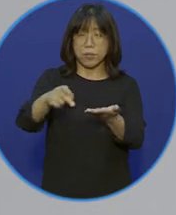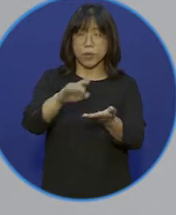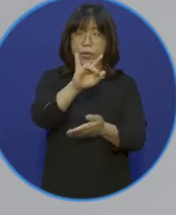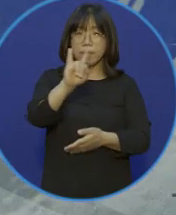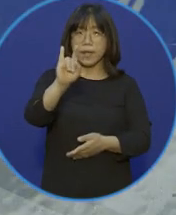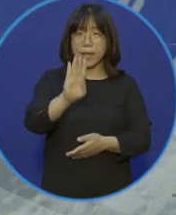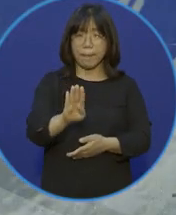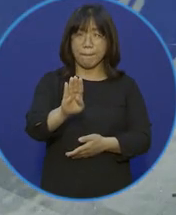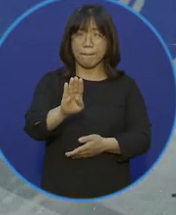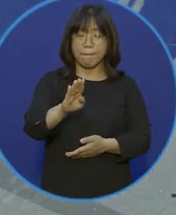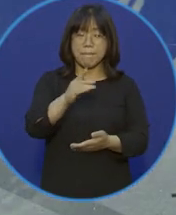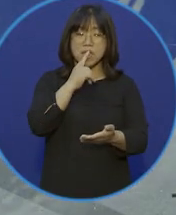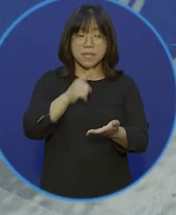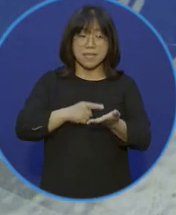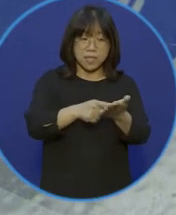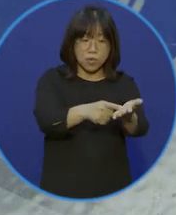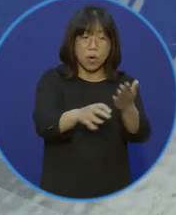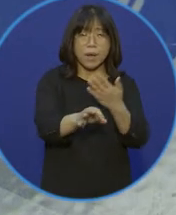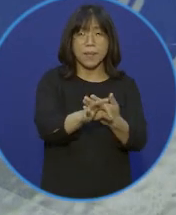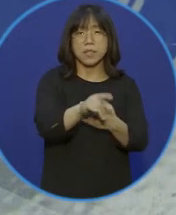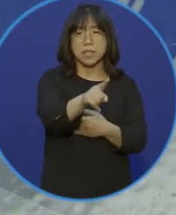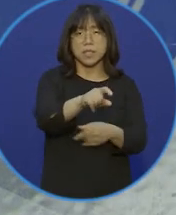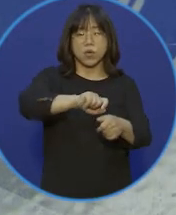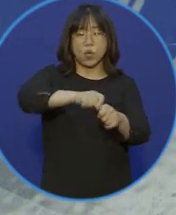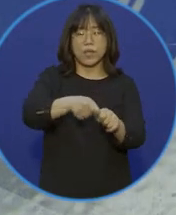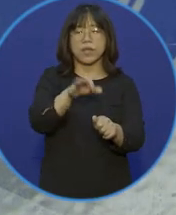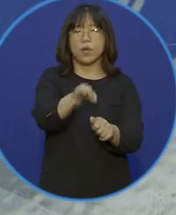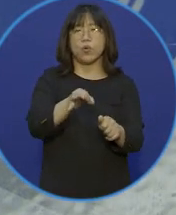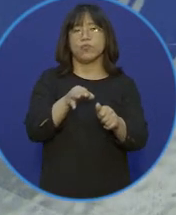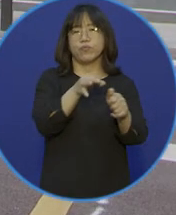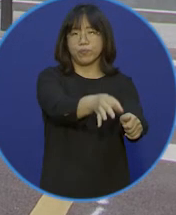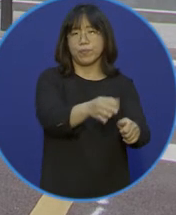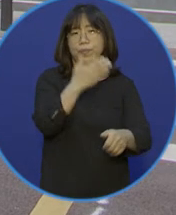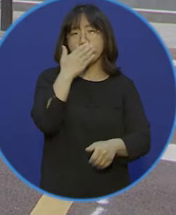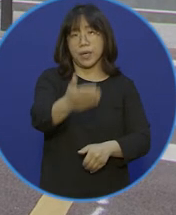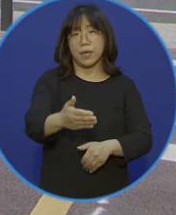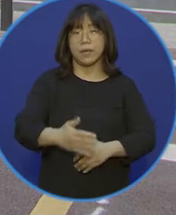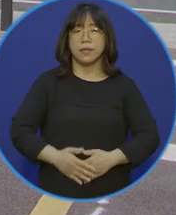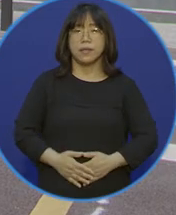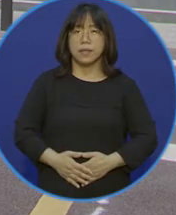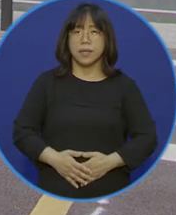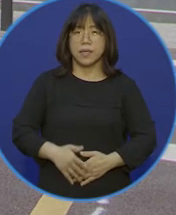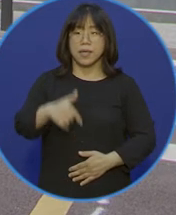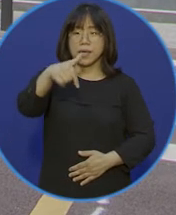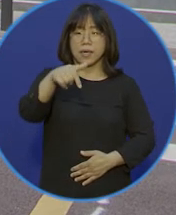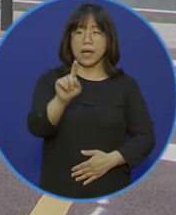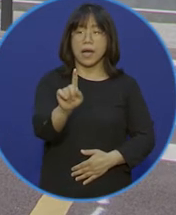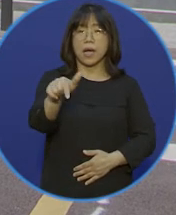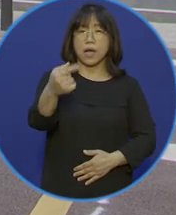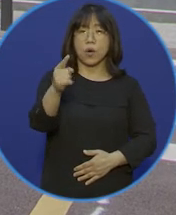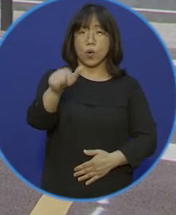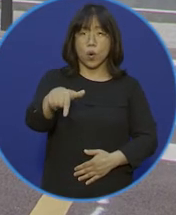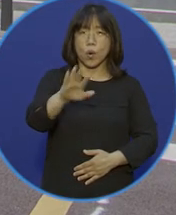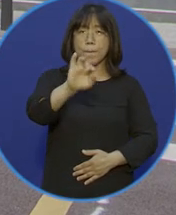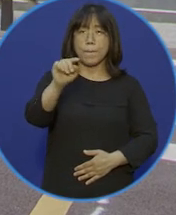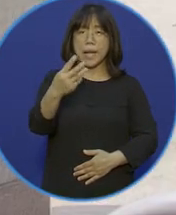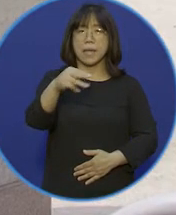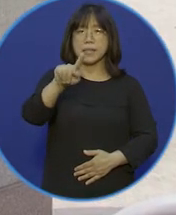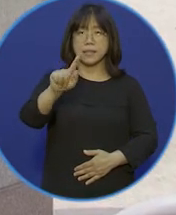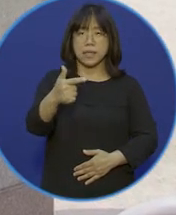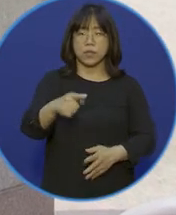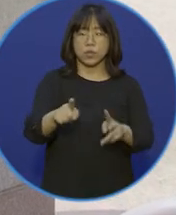단속 없이도 해당 차량에 과태료가 부과됩니다. 강서구는 먼저 가곡, 발산초등학교